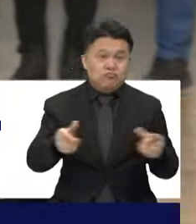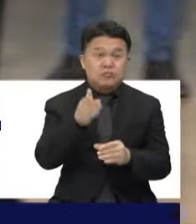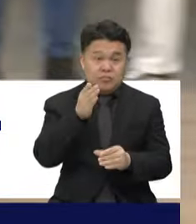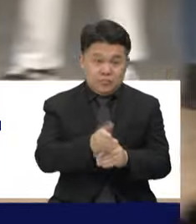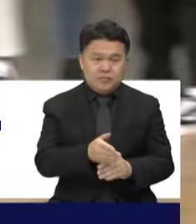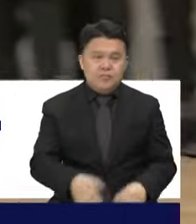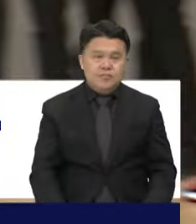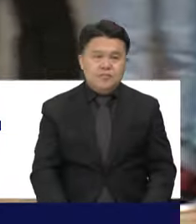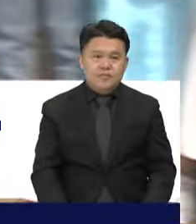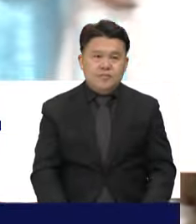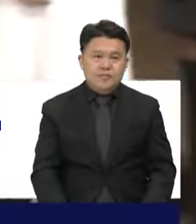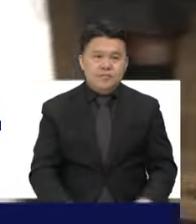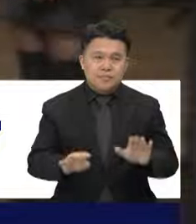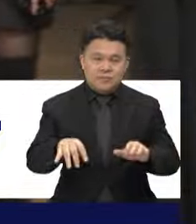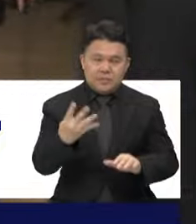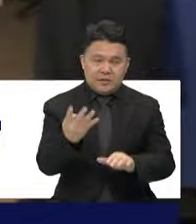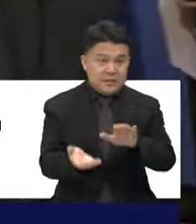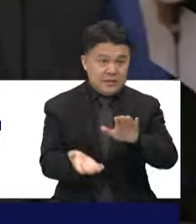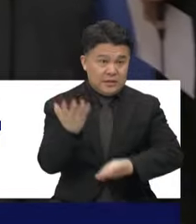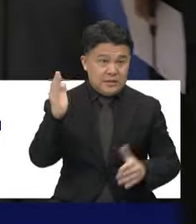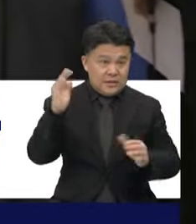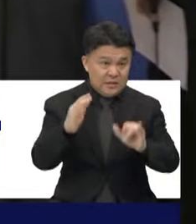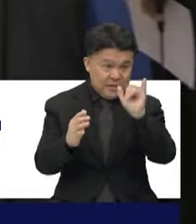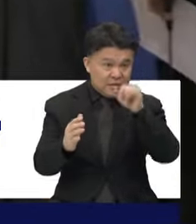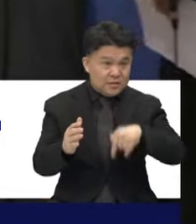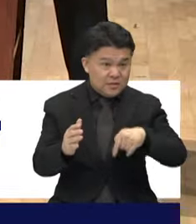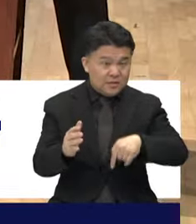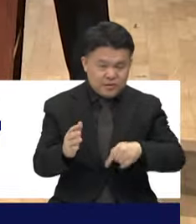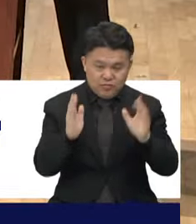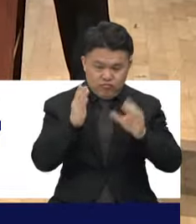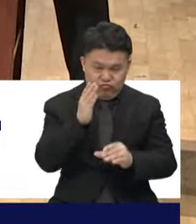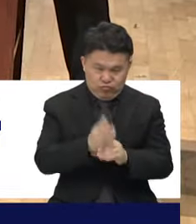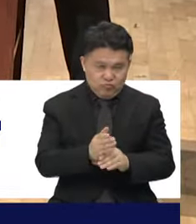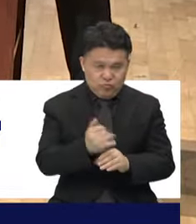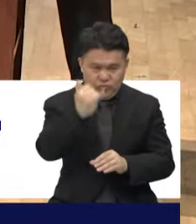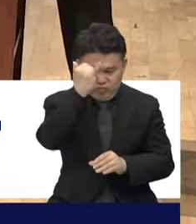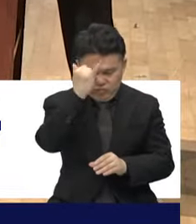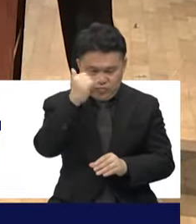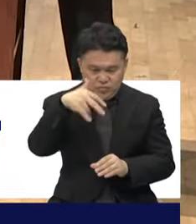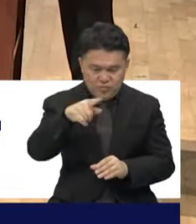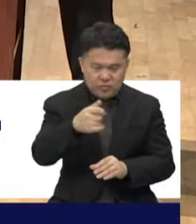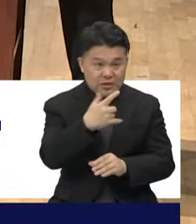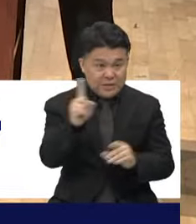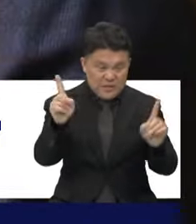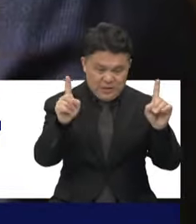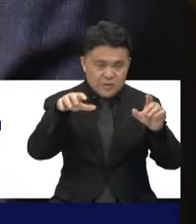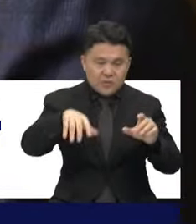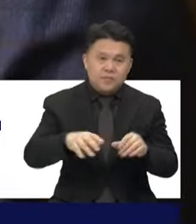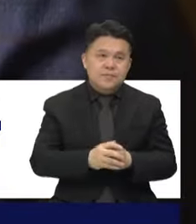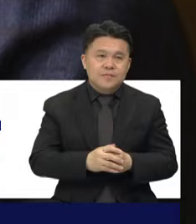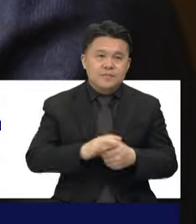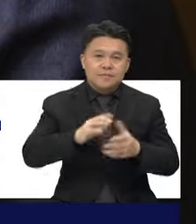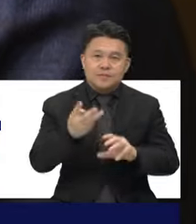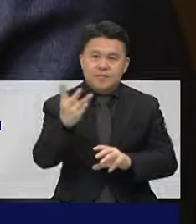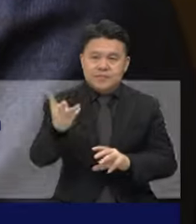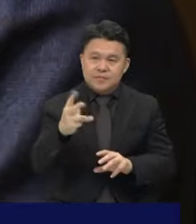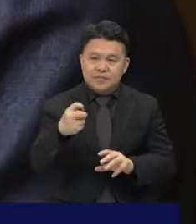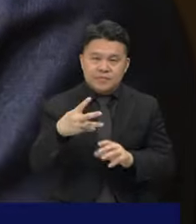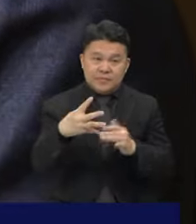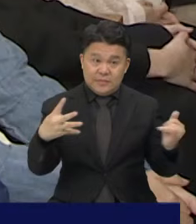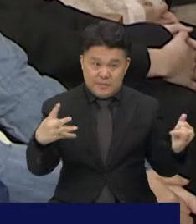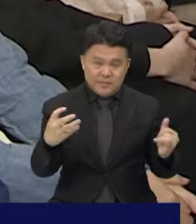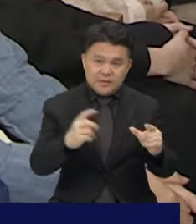있습니다. 이미 400명이 넘는 유학생이 한국어학당에서 공부하고 있는 충청대의 경우 세계국 24명의 외국인